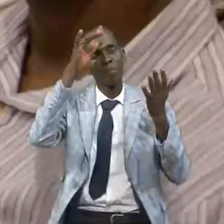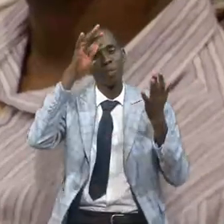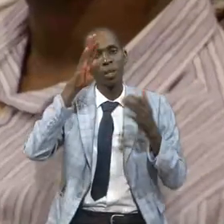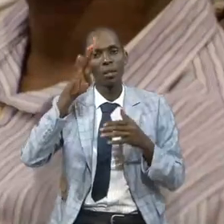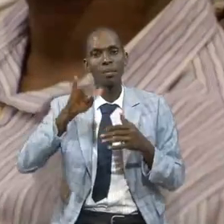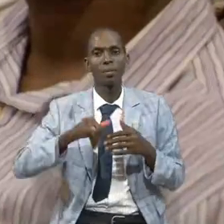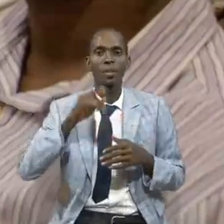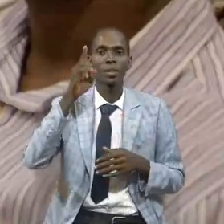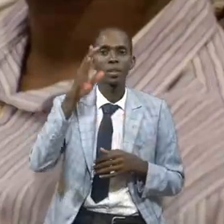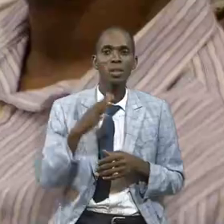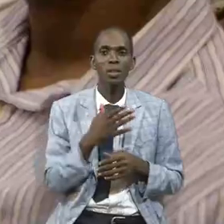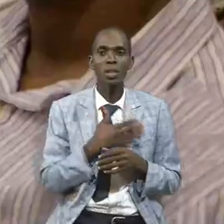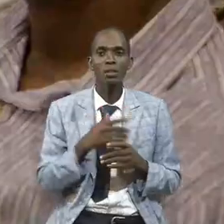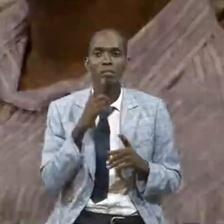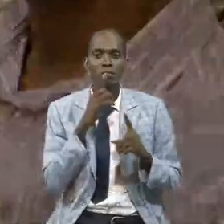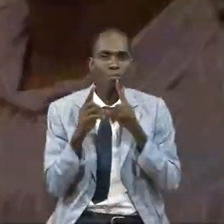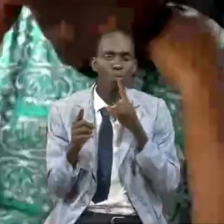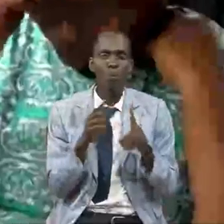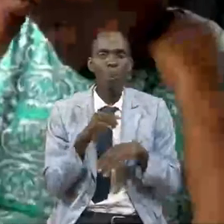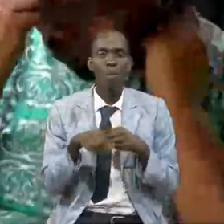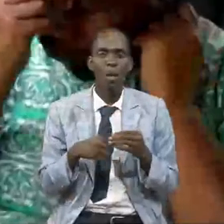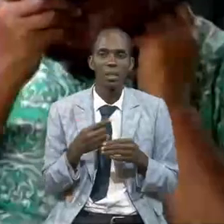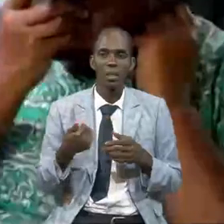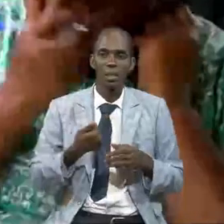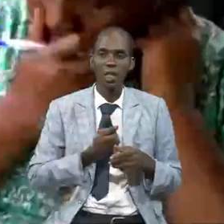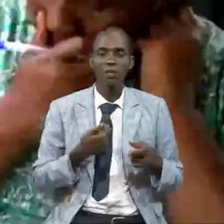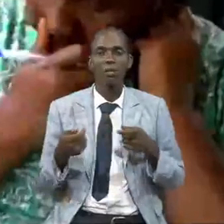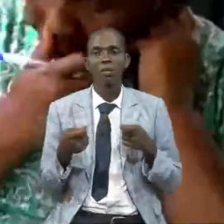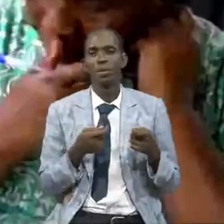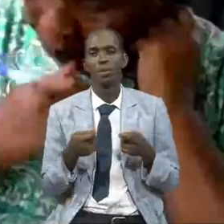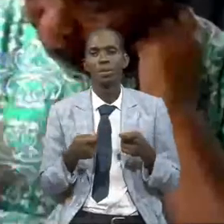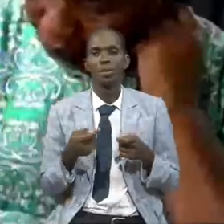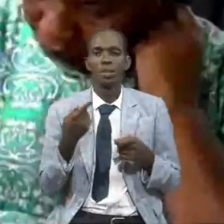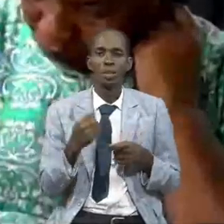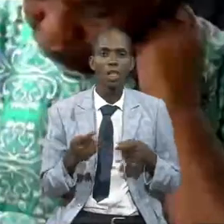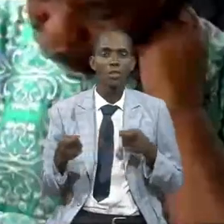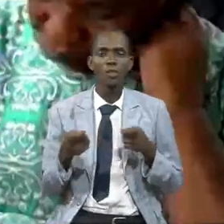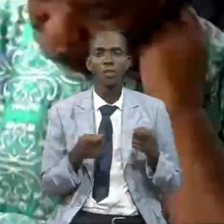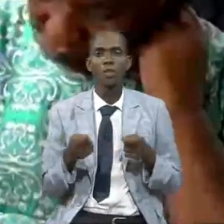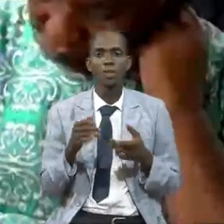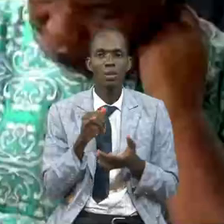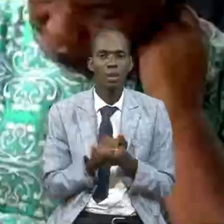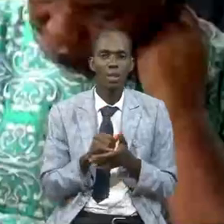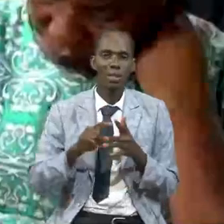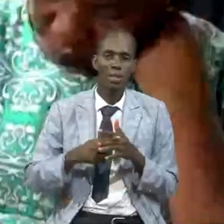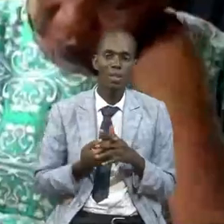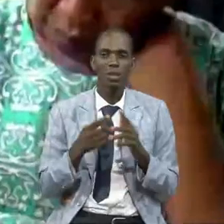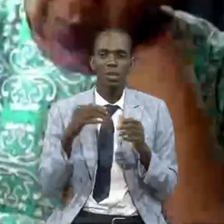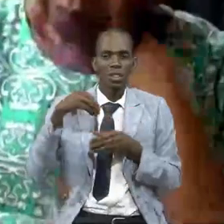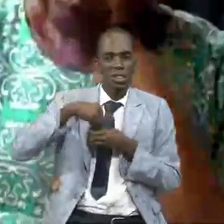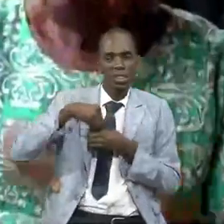Dieu espère. Il a parlé de la tempérance. La tempérance, le contrôle